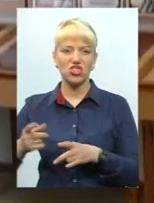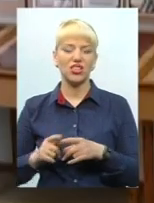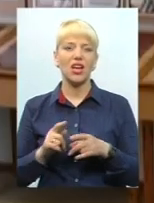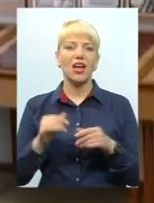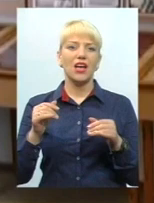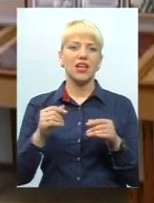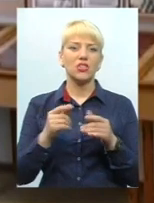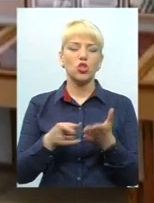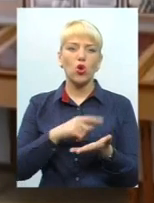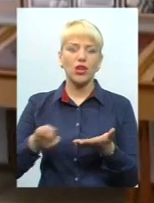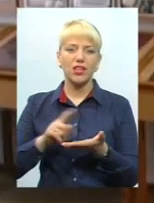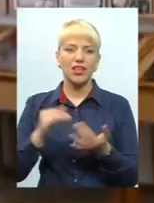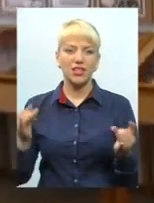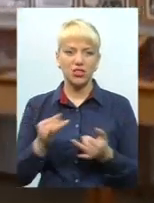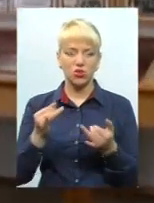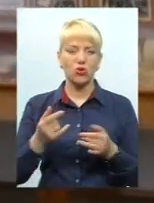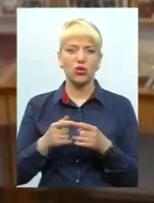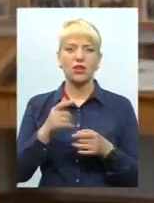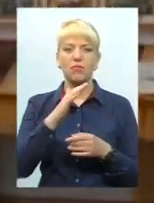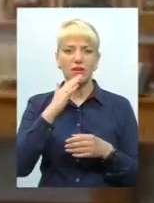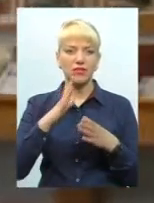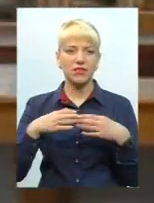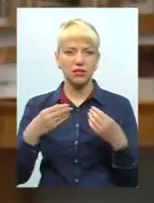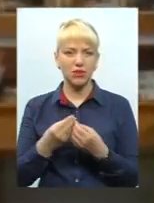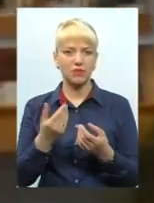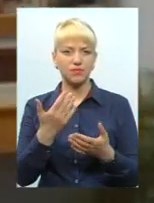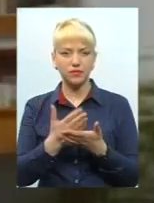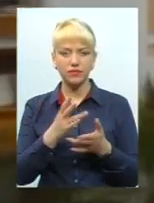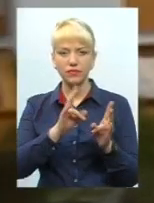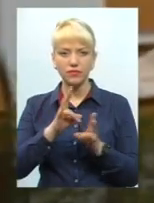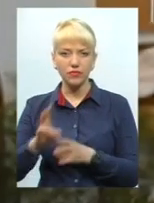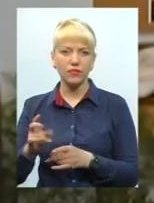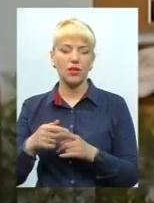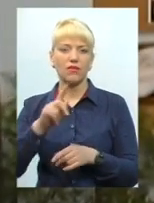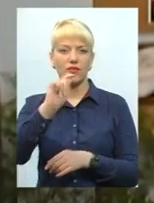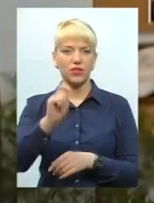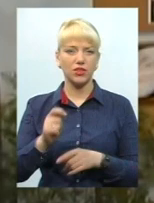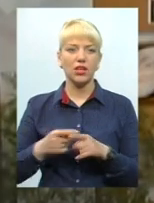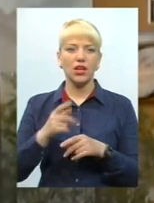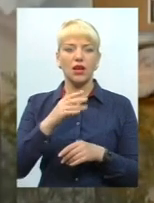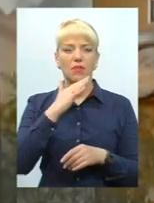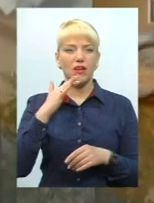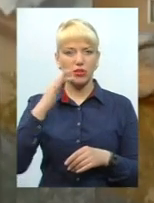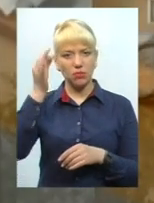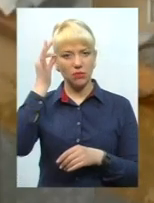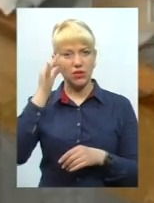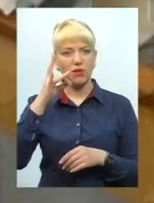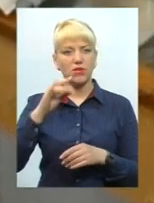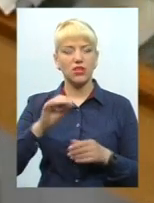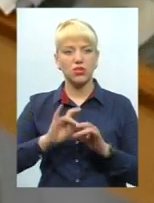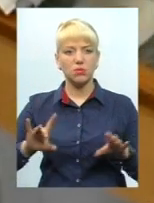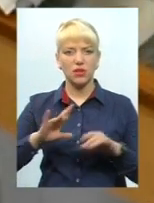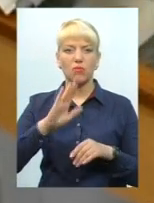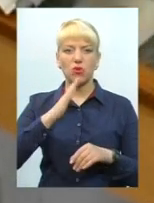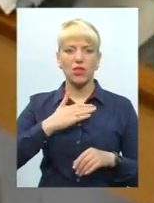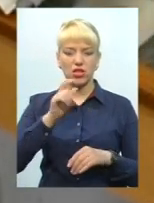якої б не торкнулося жагіття Другої світової війни. Окрема експозиція «Пам'ятаємо, перемагаємо» розповідає про наших